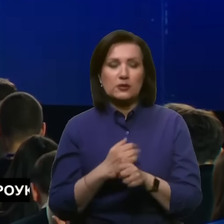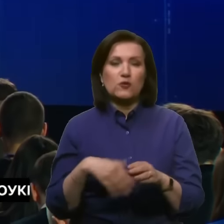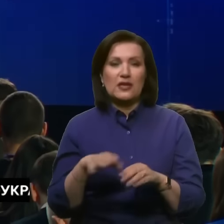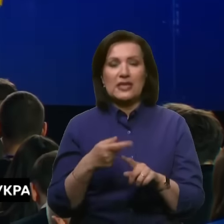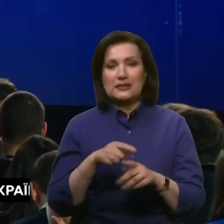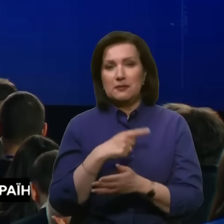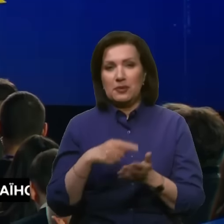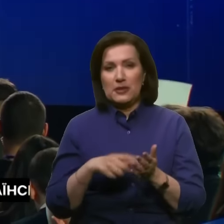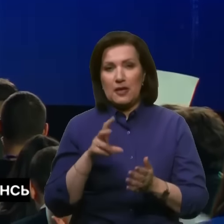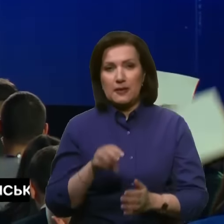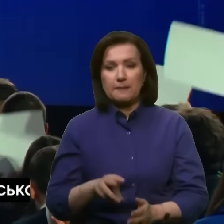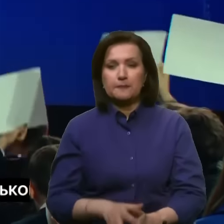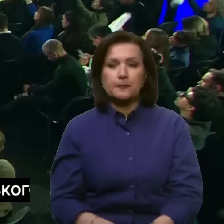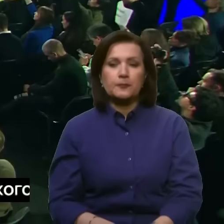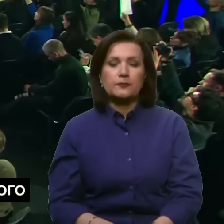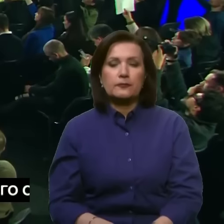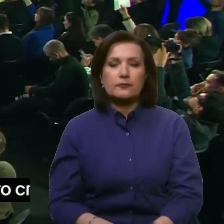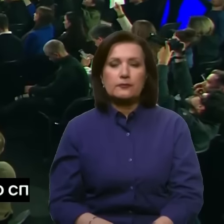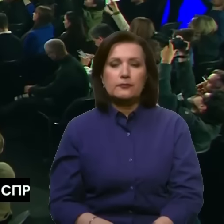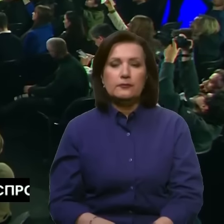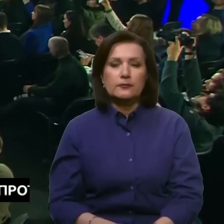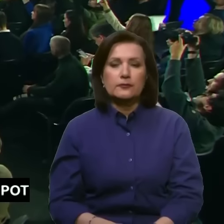цим питанням.